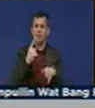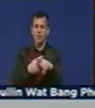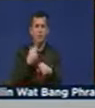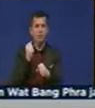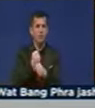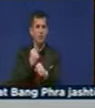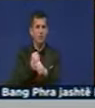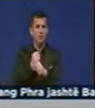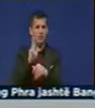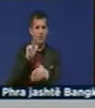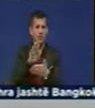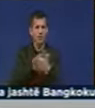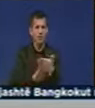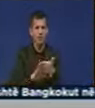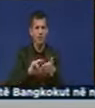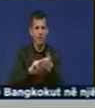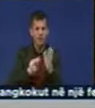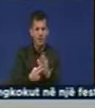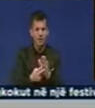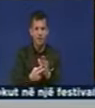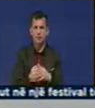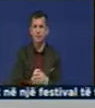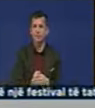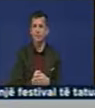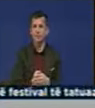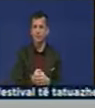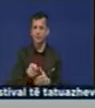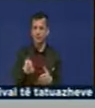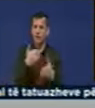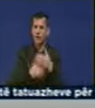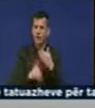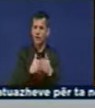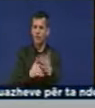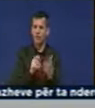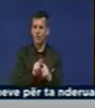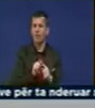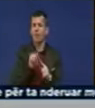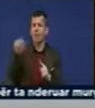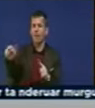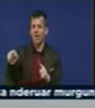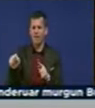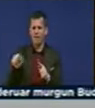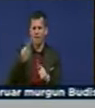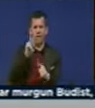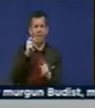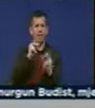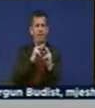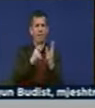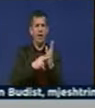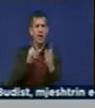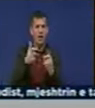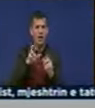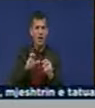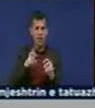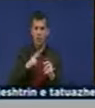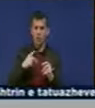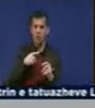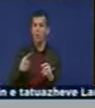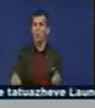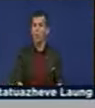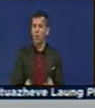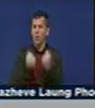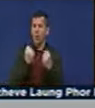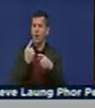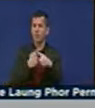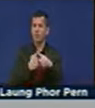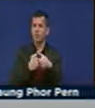si është planifikuar. Lindje duhet të kryhen në qytetin e Vrajës, duke përfshirë këtu maltretime psiqike e